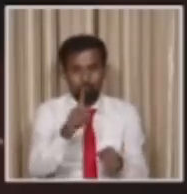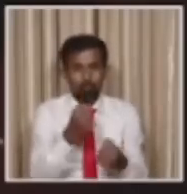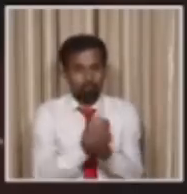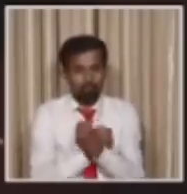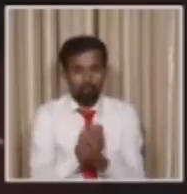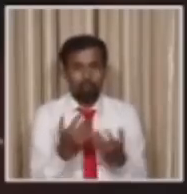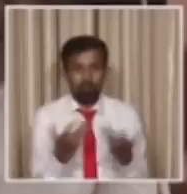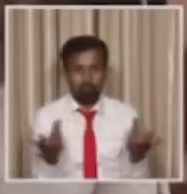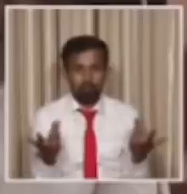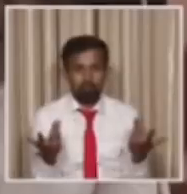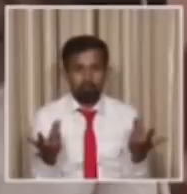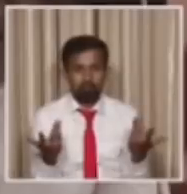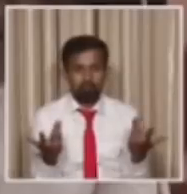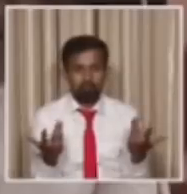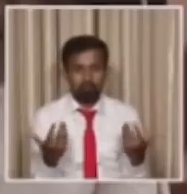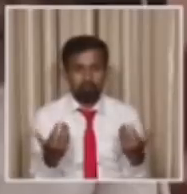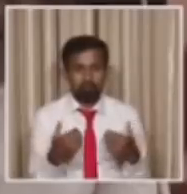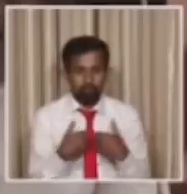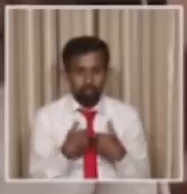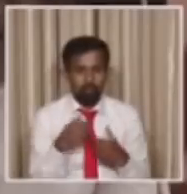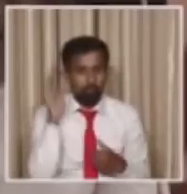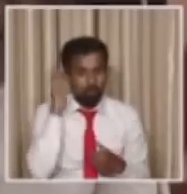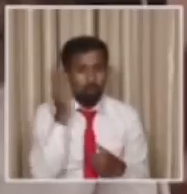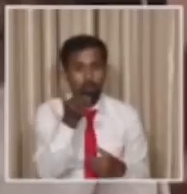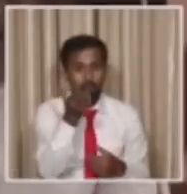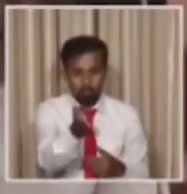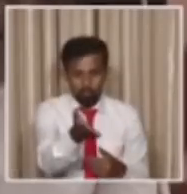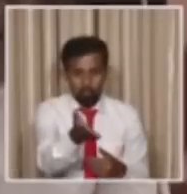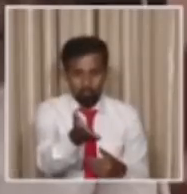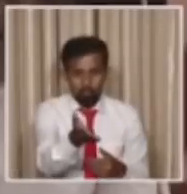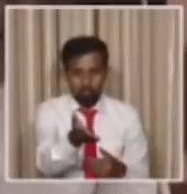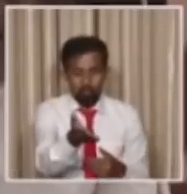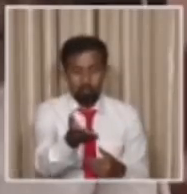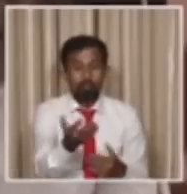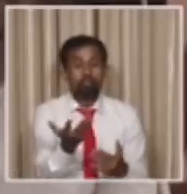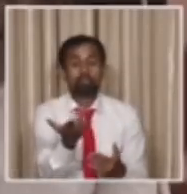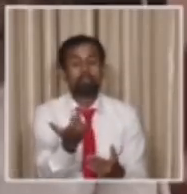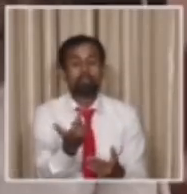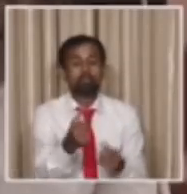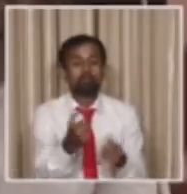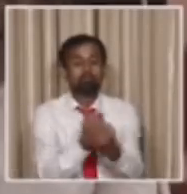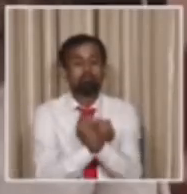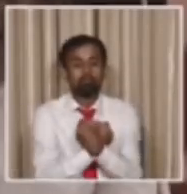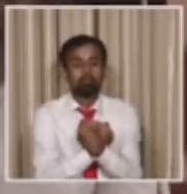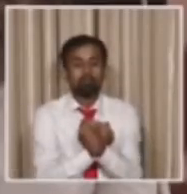කියනවා. මං අහන්නේ ඔබතුමාලා කී දෙනෙක් ගත්තද?